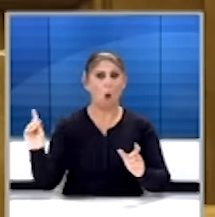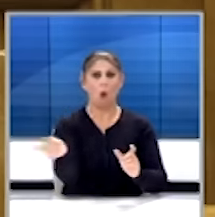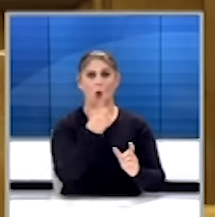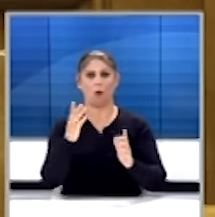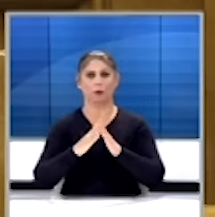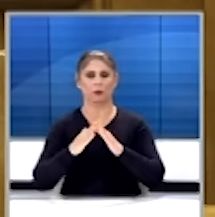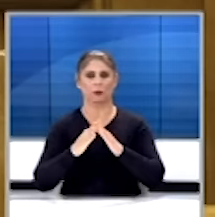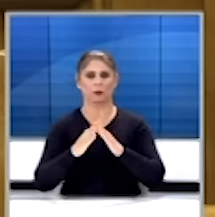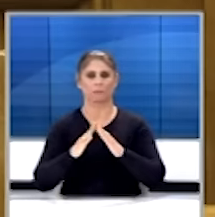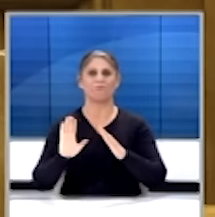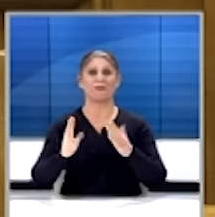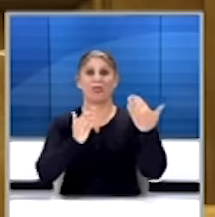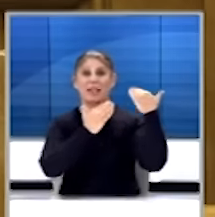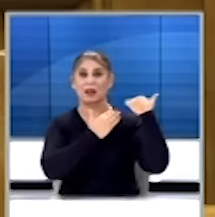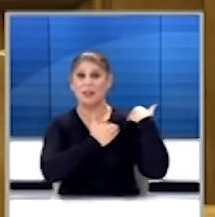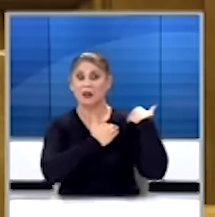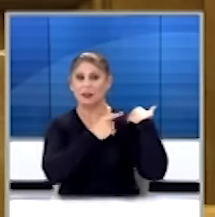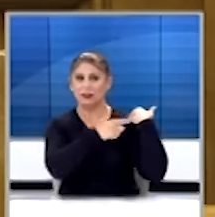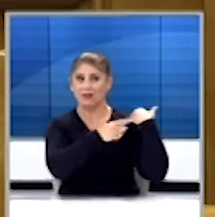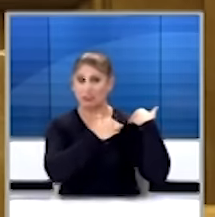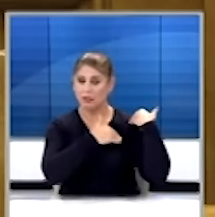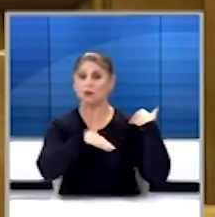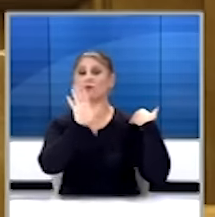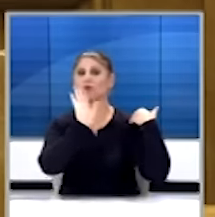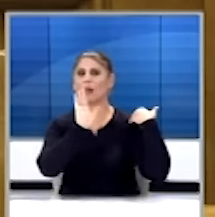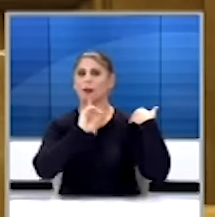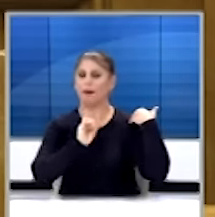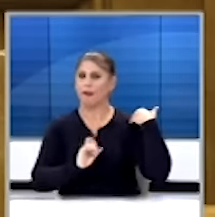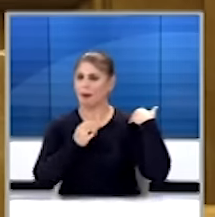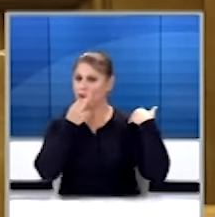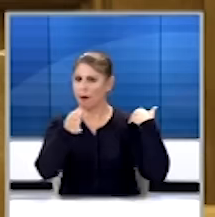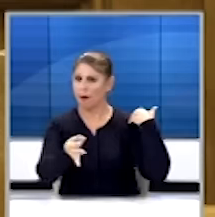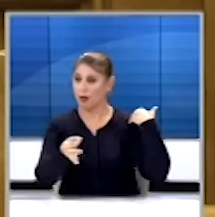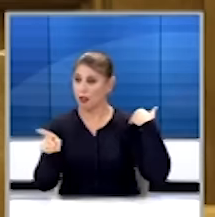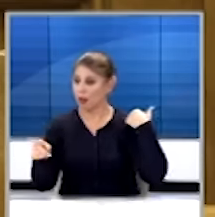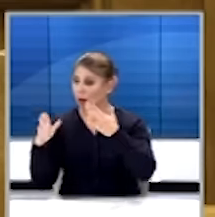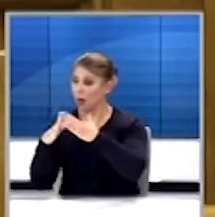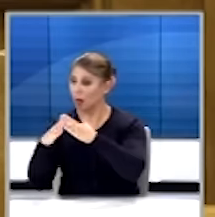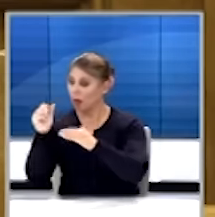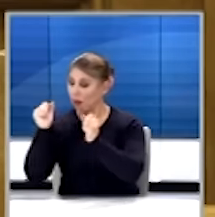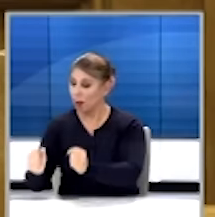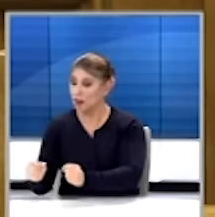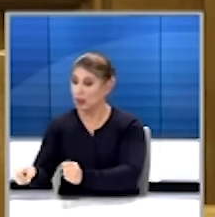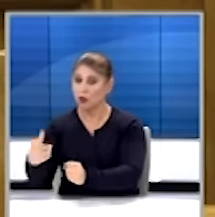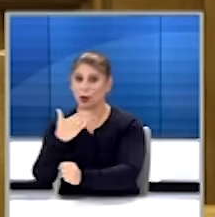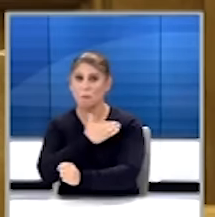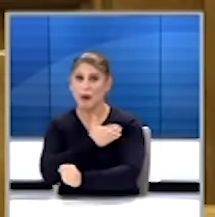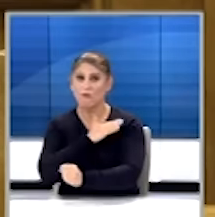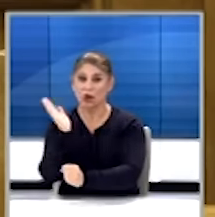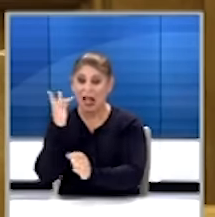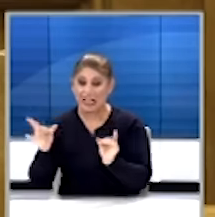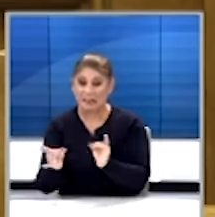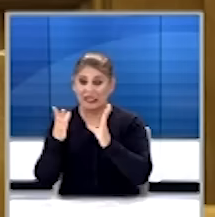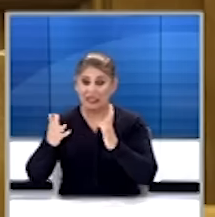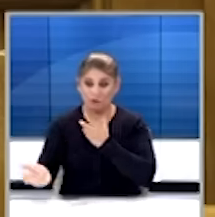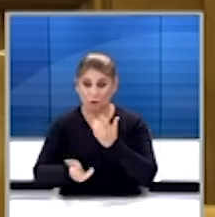απλά δεν αναλαμβάνετε τις ευθύνες σας, αλλά καθιστάτε τους κατοίκους υπεύθυνους για την περίπτωση που καούν τα